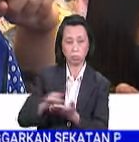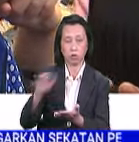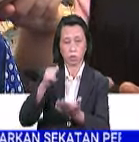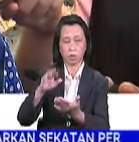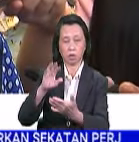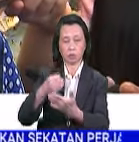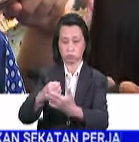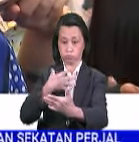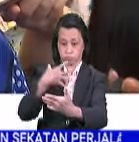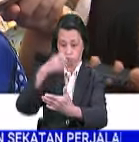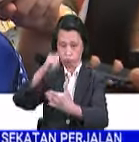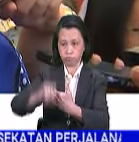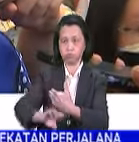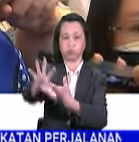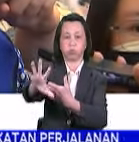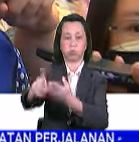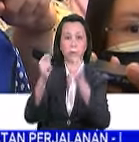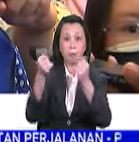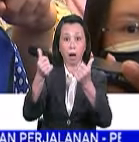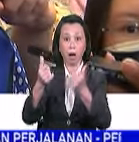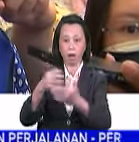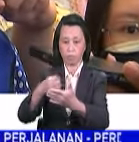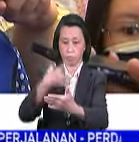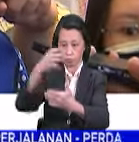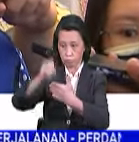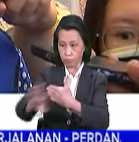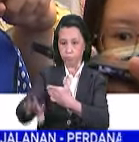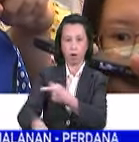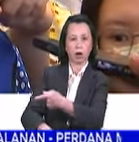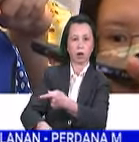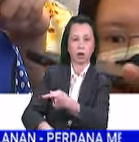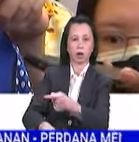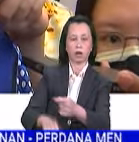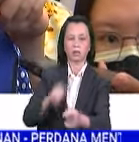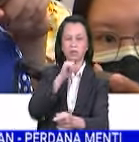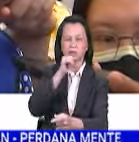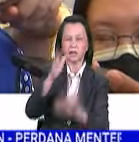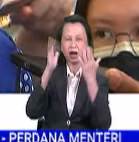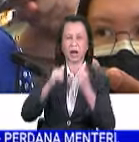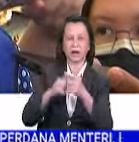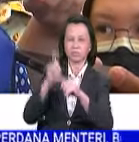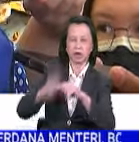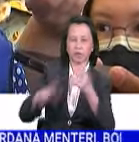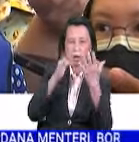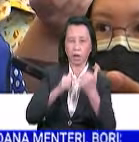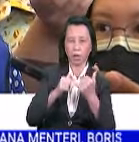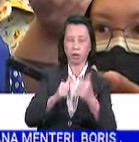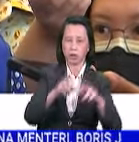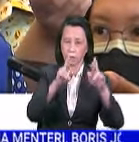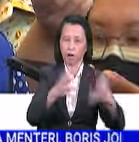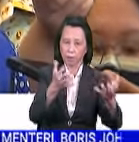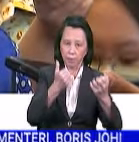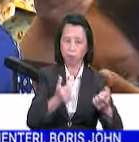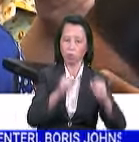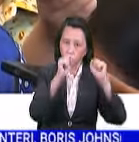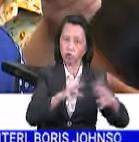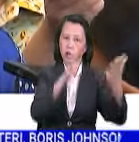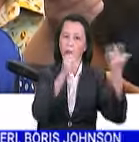social media kadang-kadang lebih pantas pemberitaannya tapi tidak reliable. Jadi rakyat masih mahukan